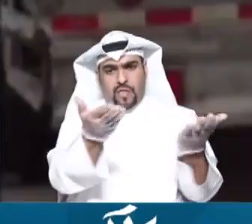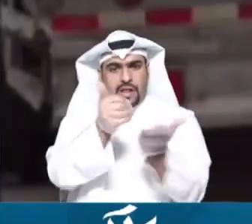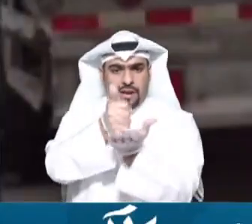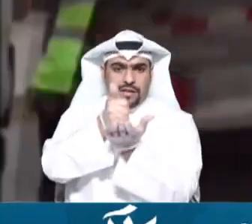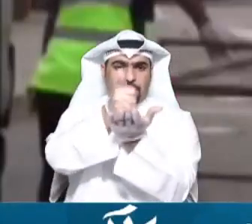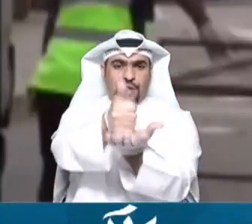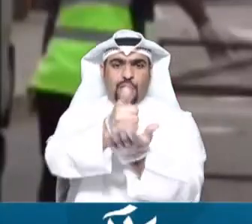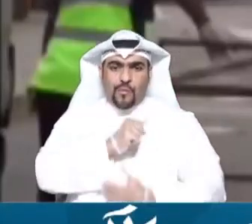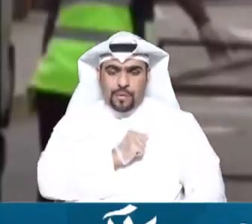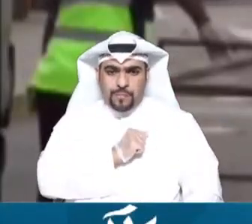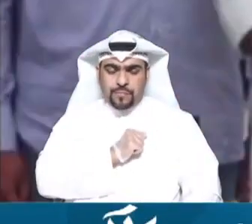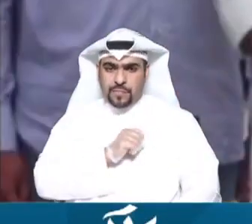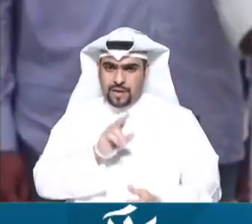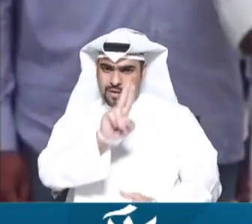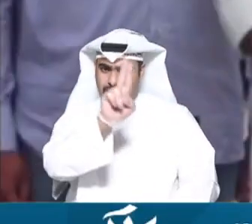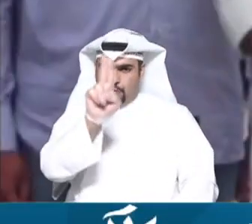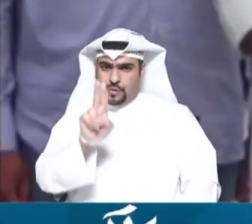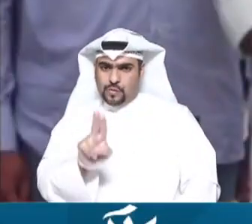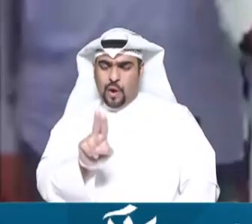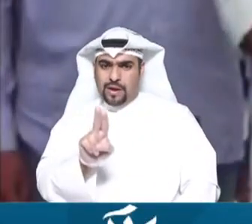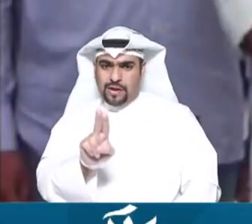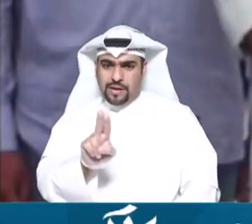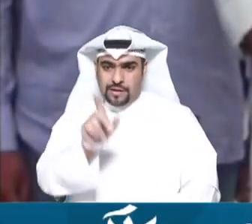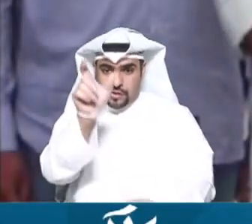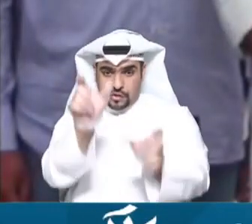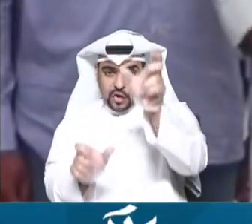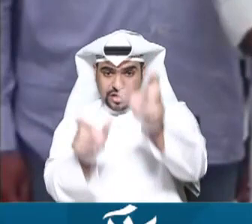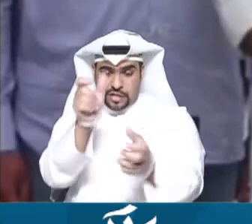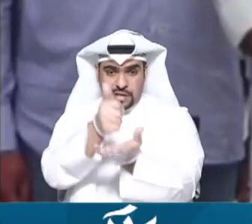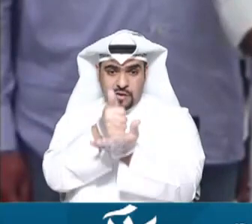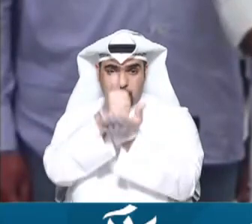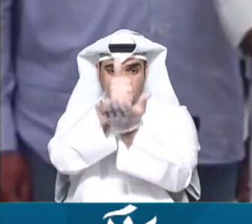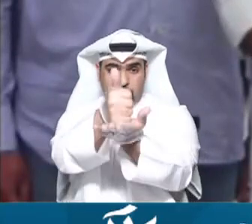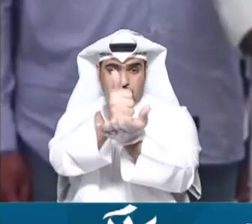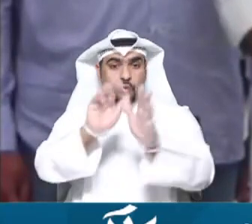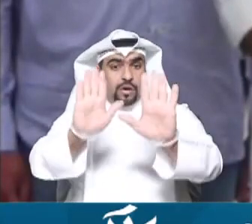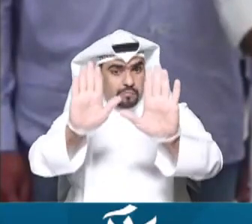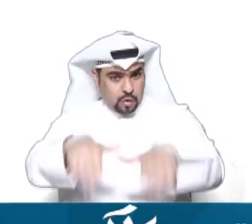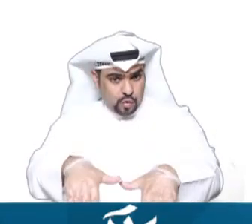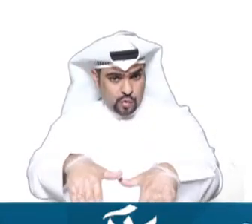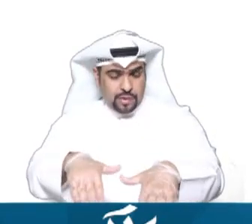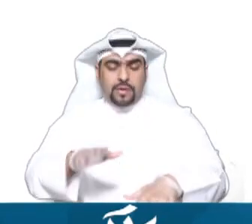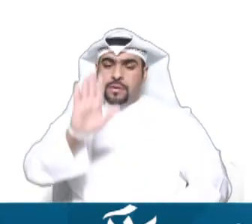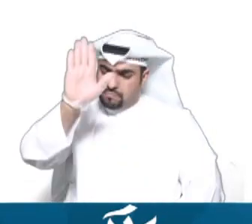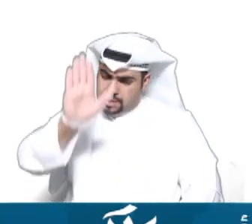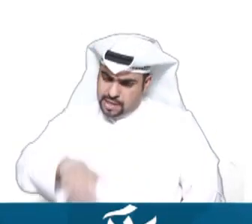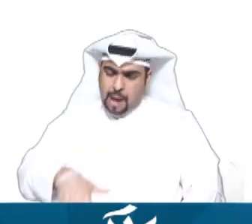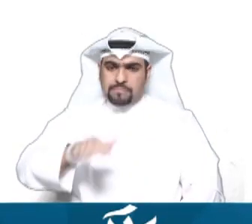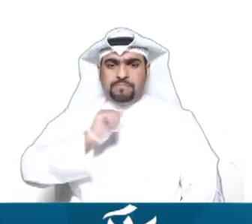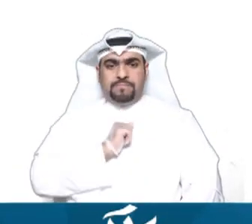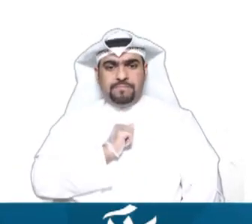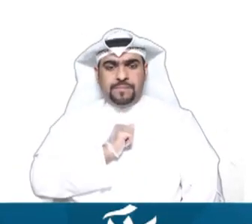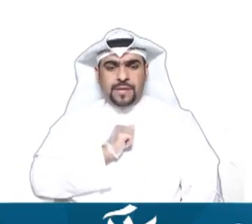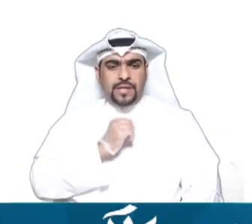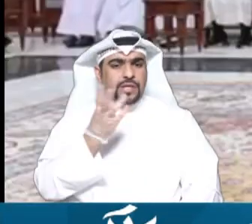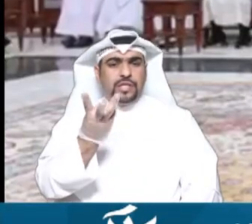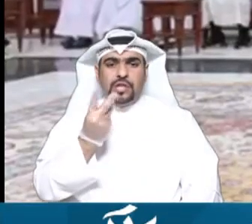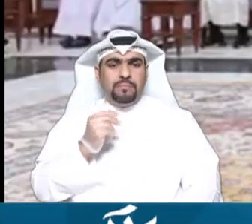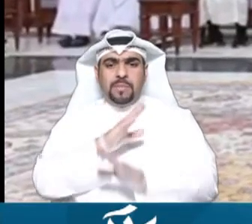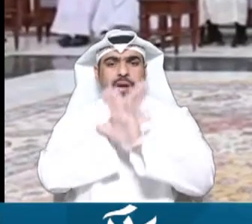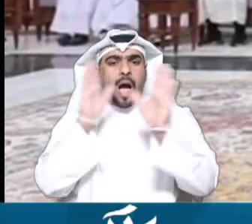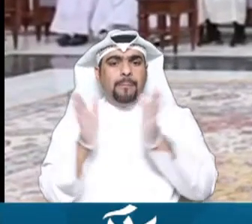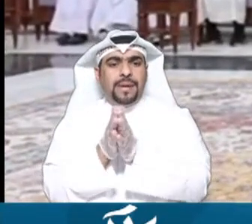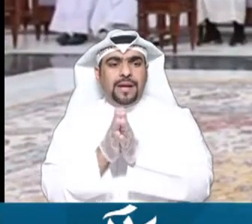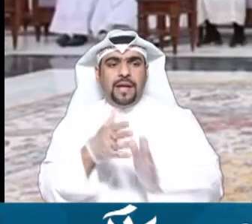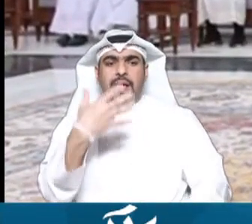نتكلم شوي، يعني في عندكم متطوعين؟ نعم متطوعين الحمد لله كمؤسسين، احنا الحمد لله احنا يفوق العدد 55